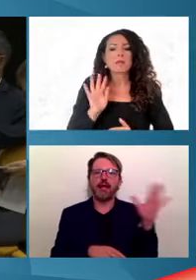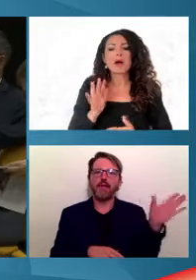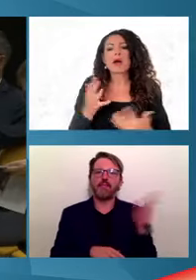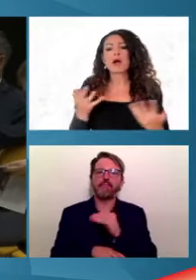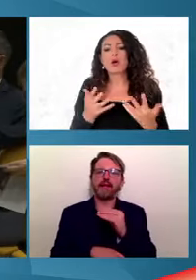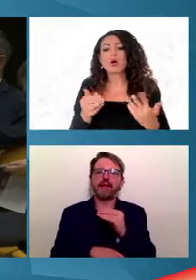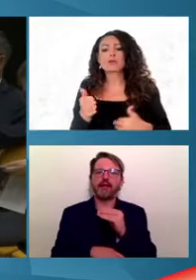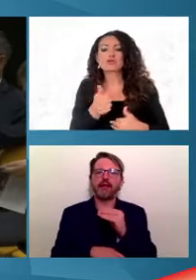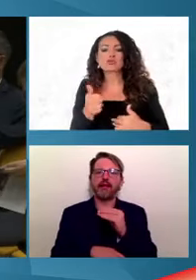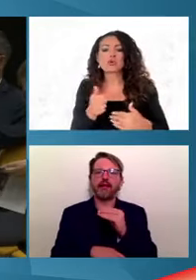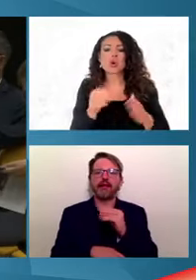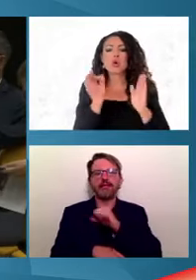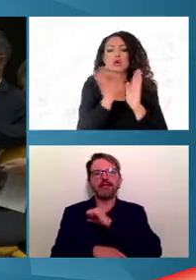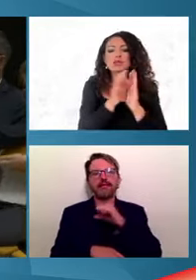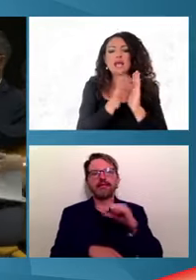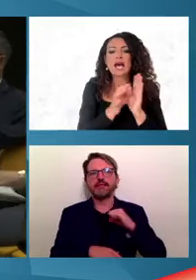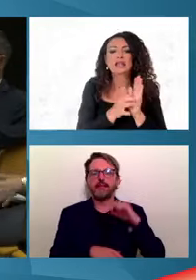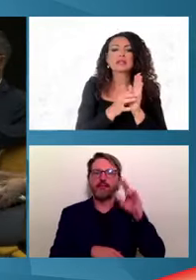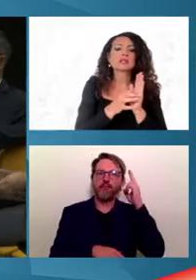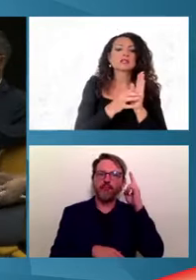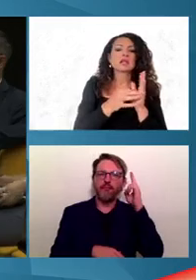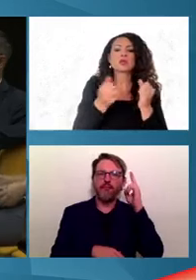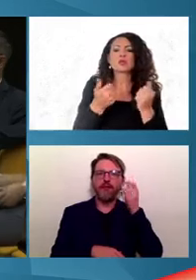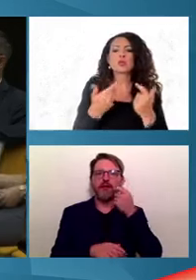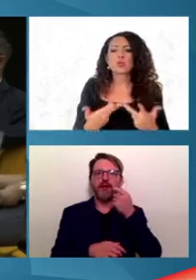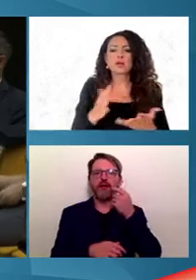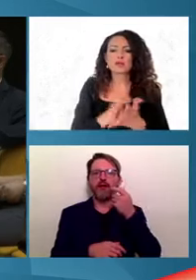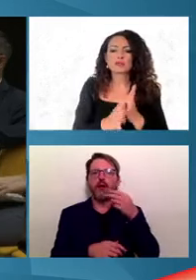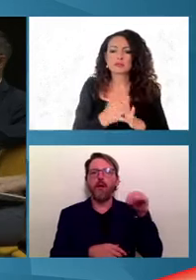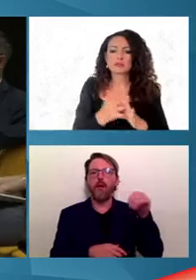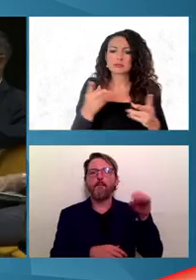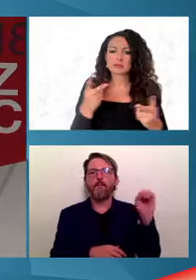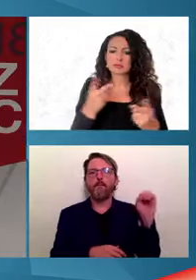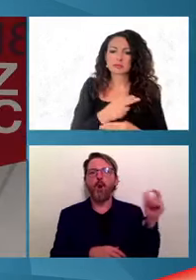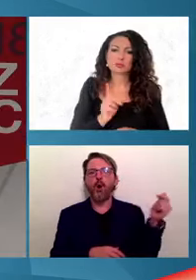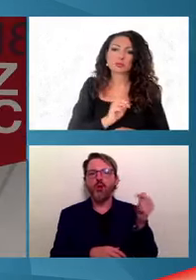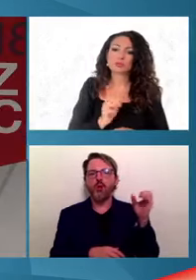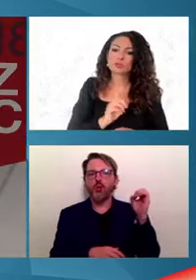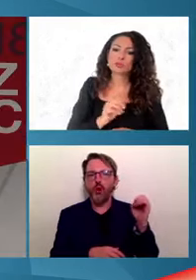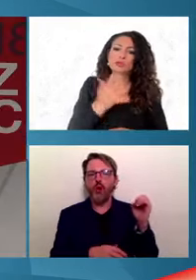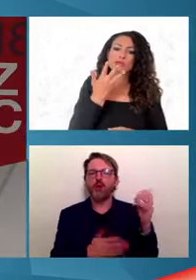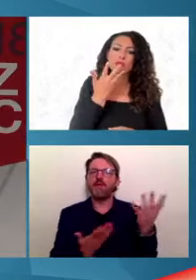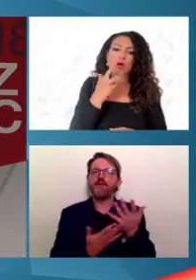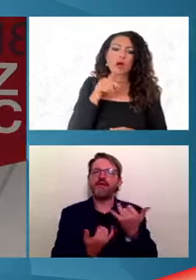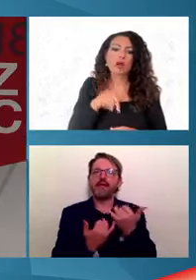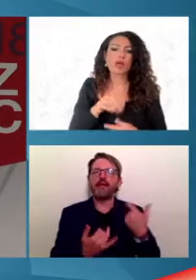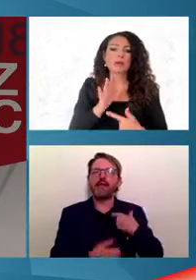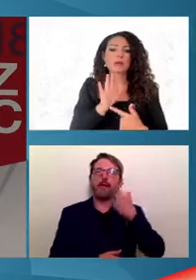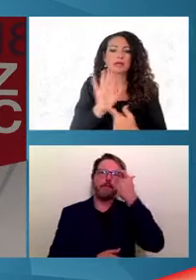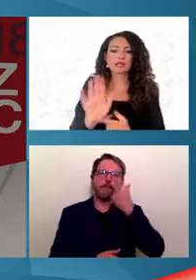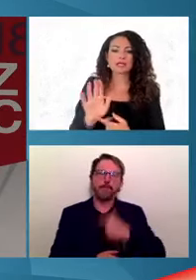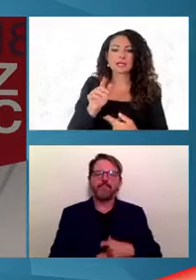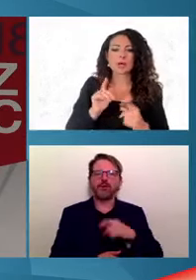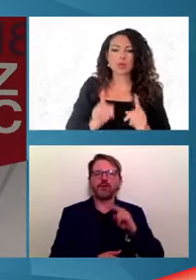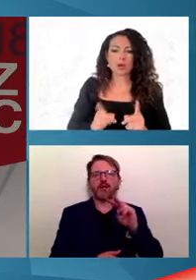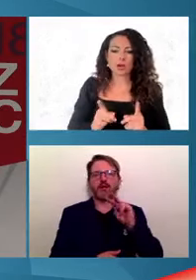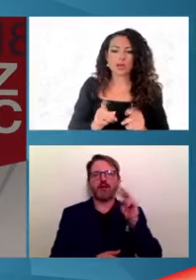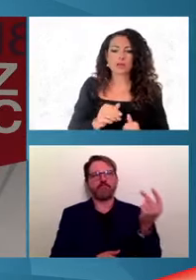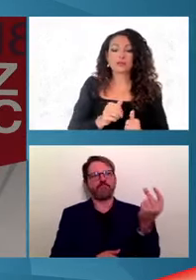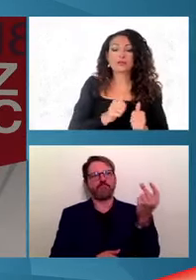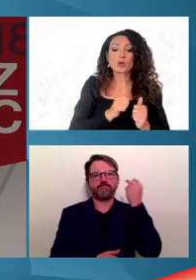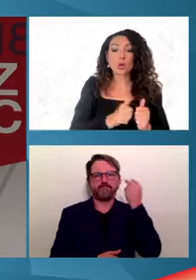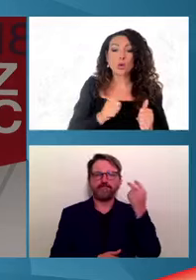eigenen Motto, unter dem Sie noch einmal einen ganz persönlichen Blick auf die zurückliegende, auf